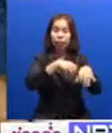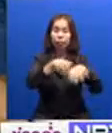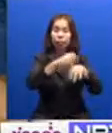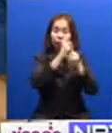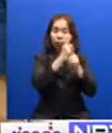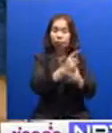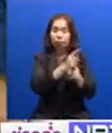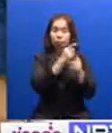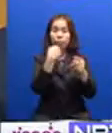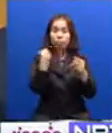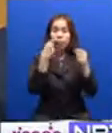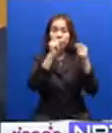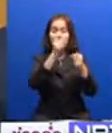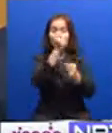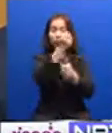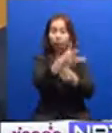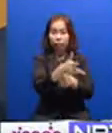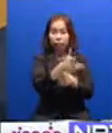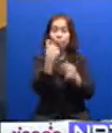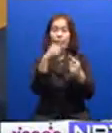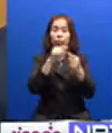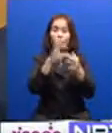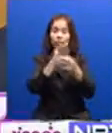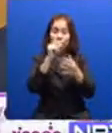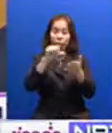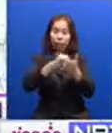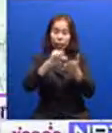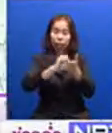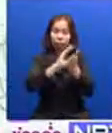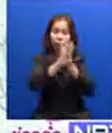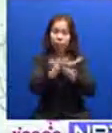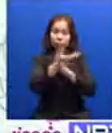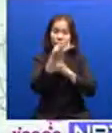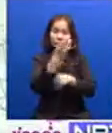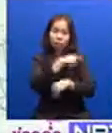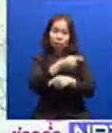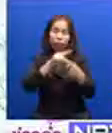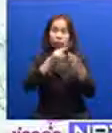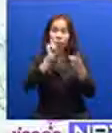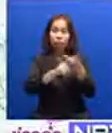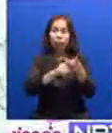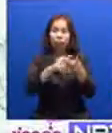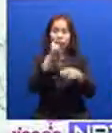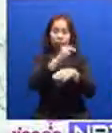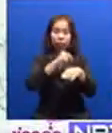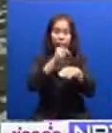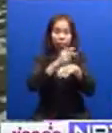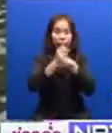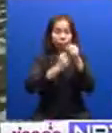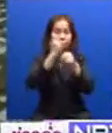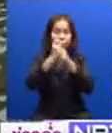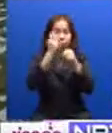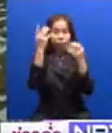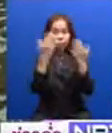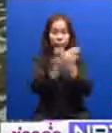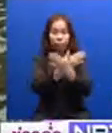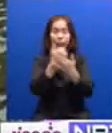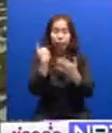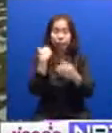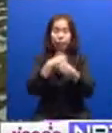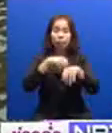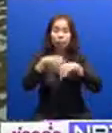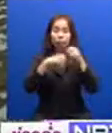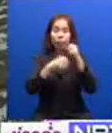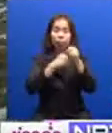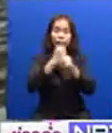3 แนวทางได้แก่ slept through control gardenการลดพ้นที่ปลกข้านาพรังซึ่จะดำเนนการในปีหน้า